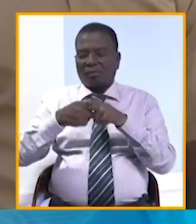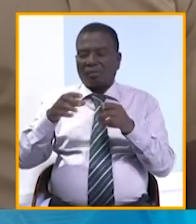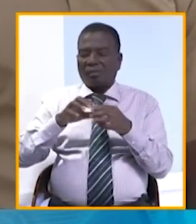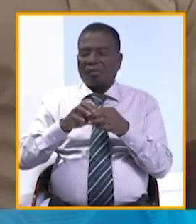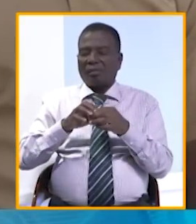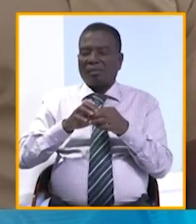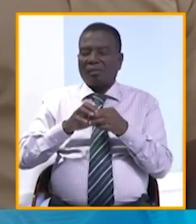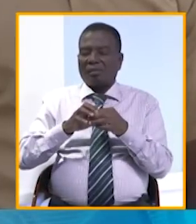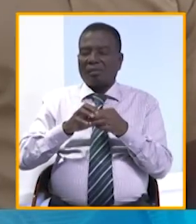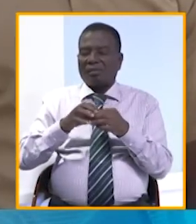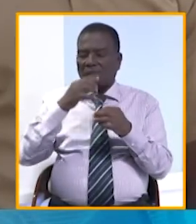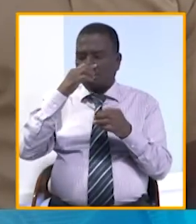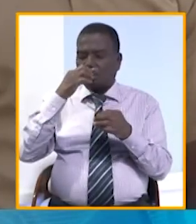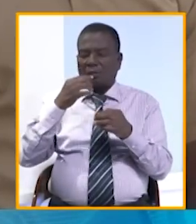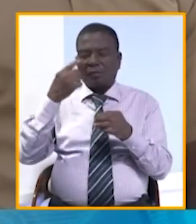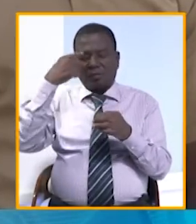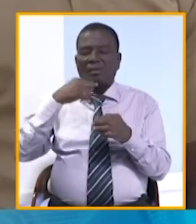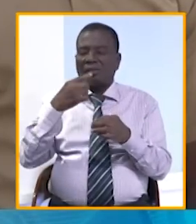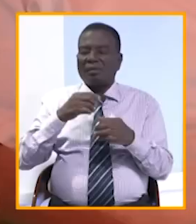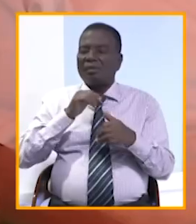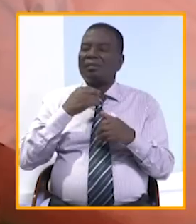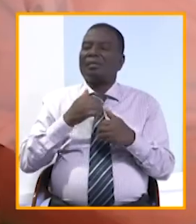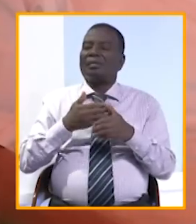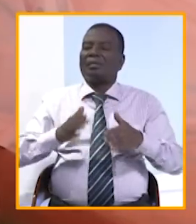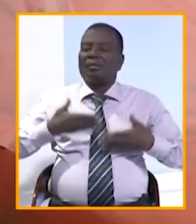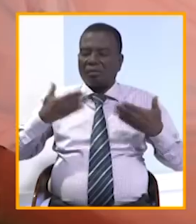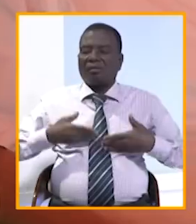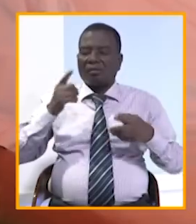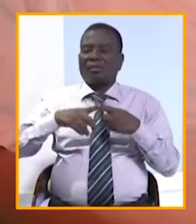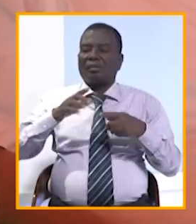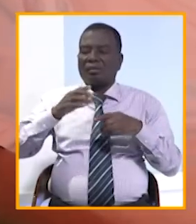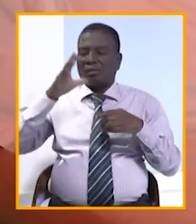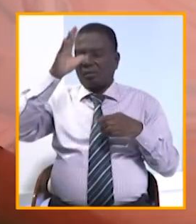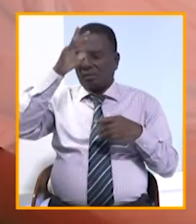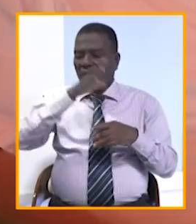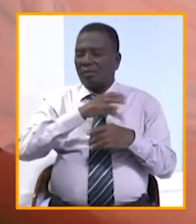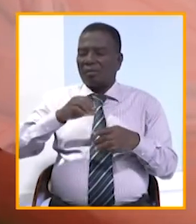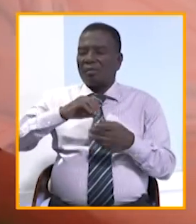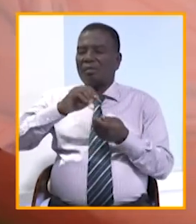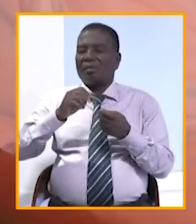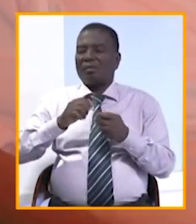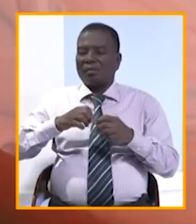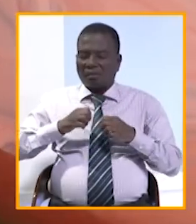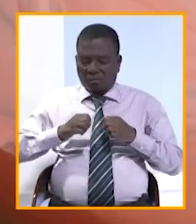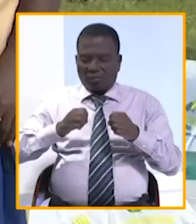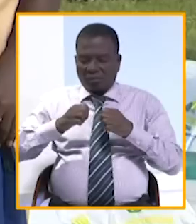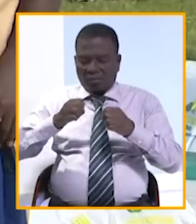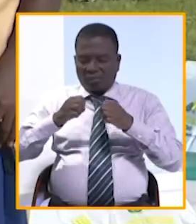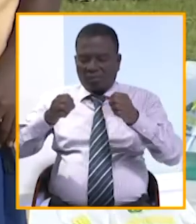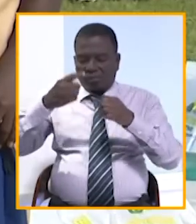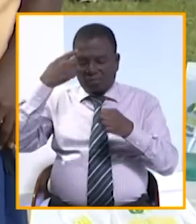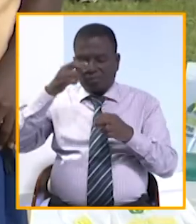et Languy Bonou pour exprimer notre gratitude à notre papa qui ne ménage aucun effort